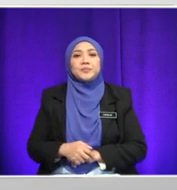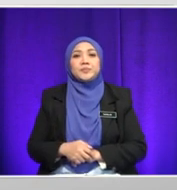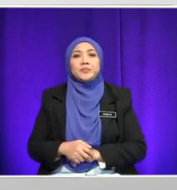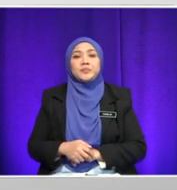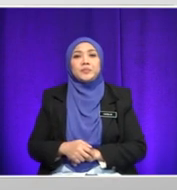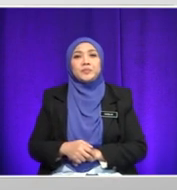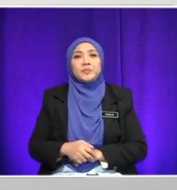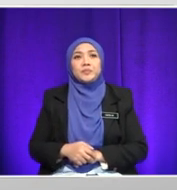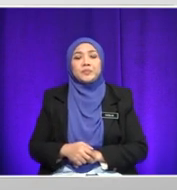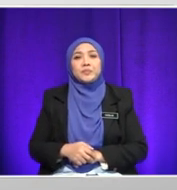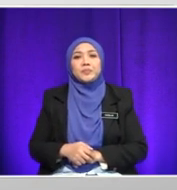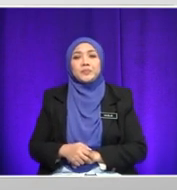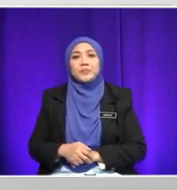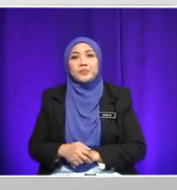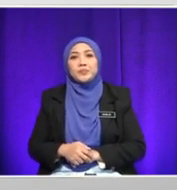gubahan bunga